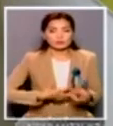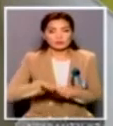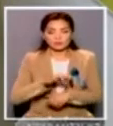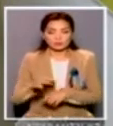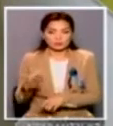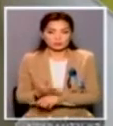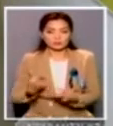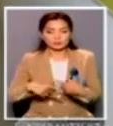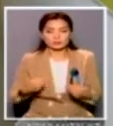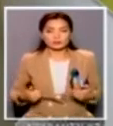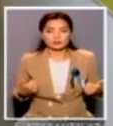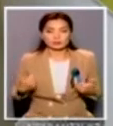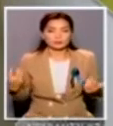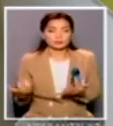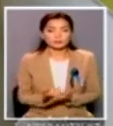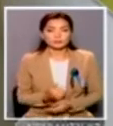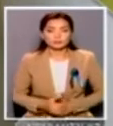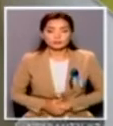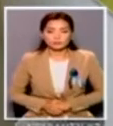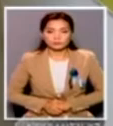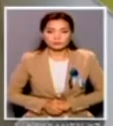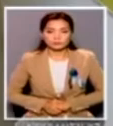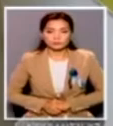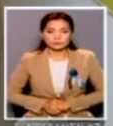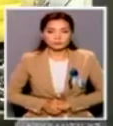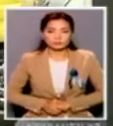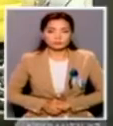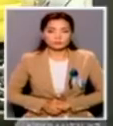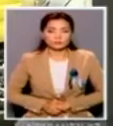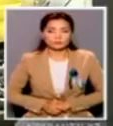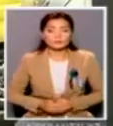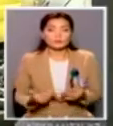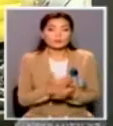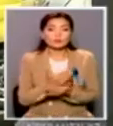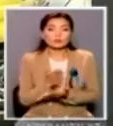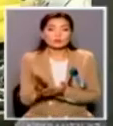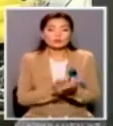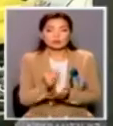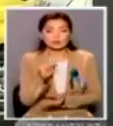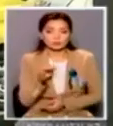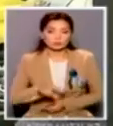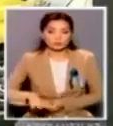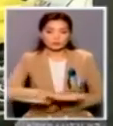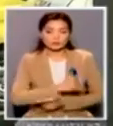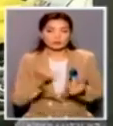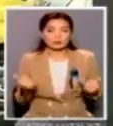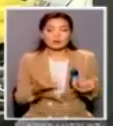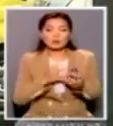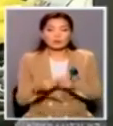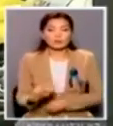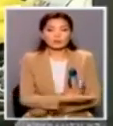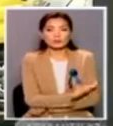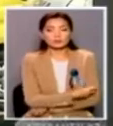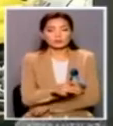болеют, но мы стараемся успеть на вызов. По информации пресс-службы акима области, в настоящее время в